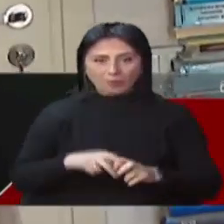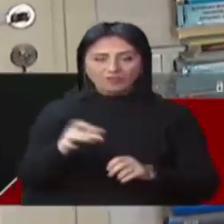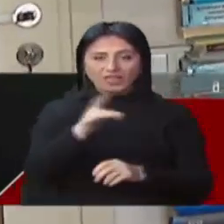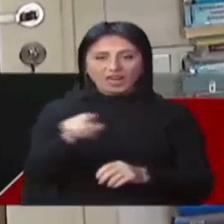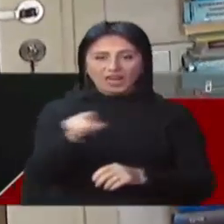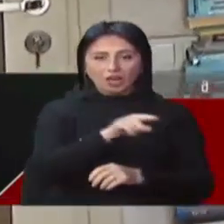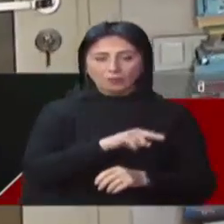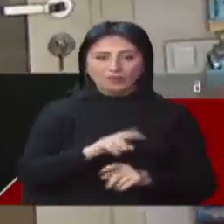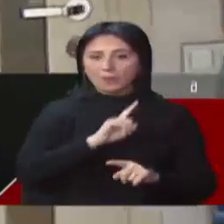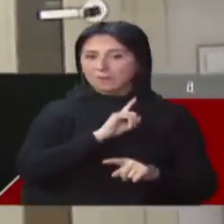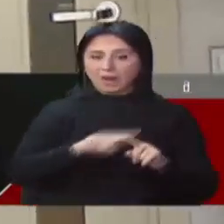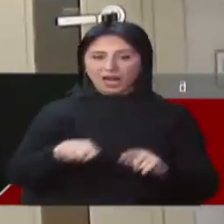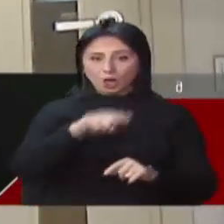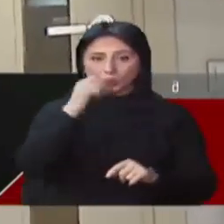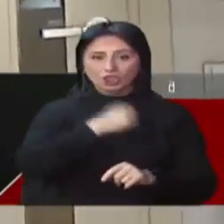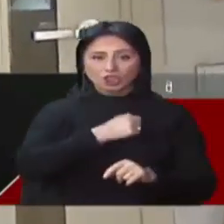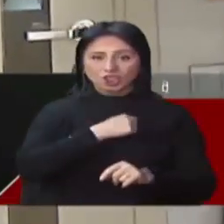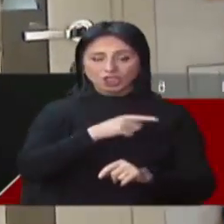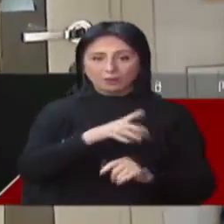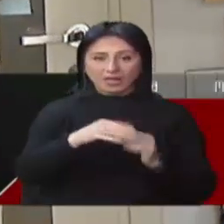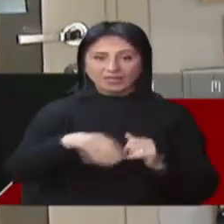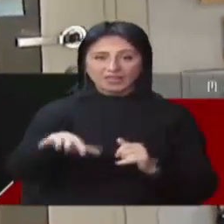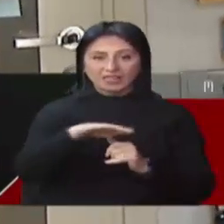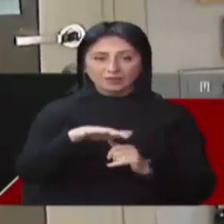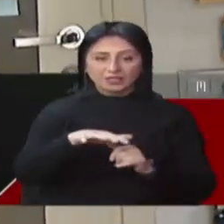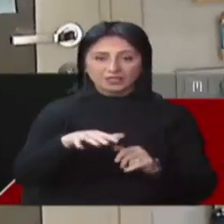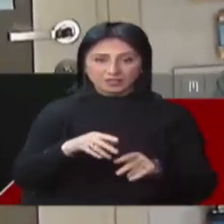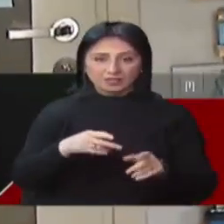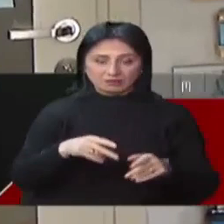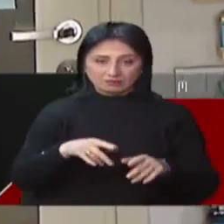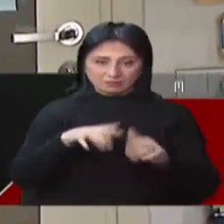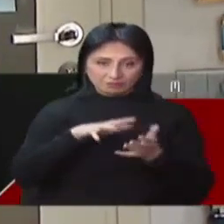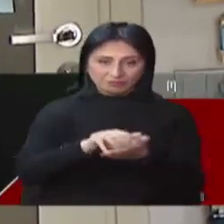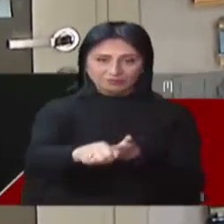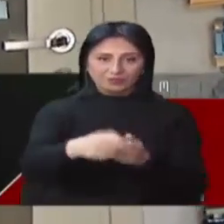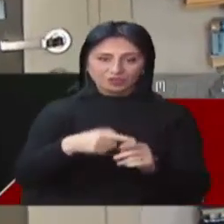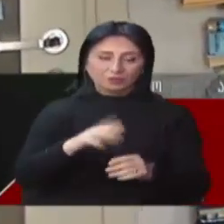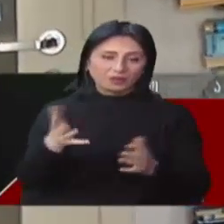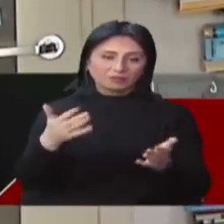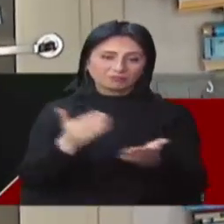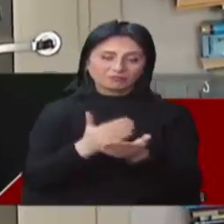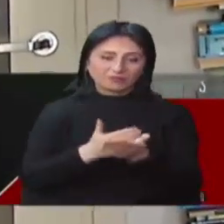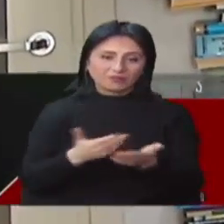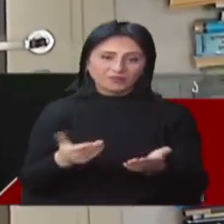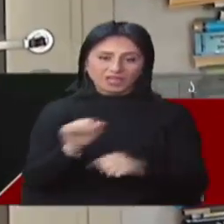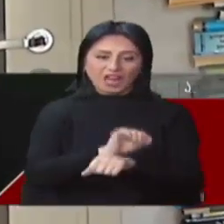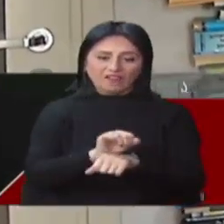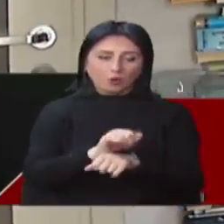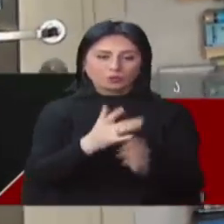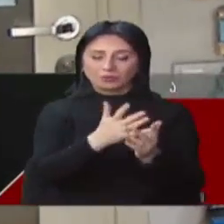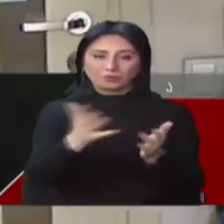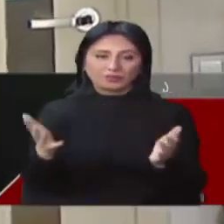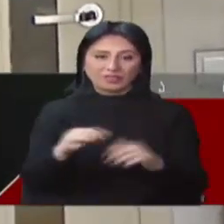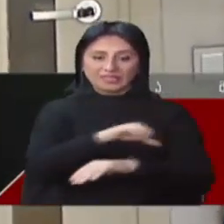რეგიონები და მალევე რუსეთის ჯარს მოუწია ტერიტორიების დაცლა, შემდეგ ცნობილი მოვლენები, რევოლუცია და ასე